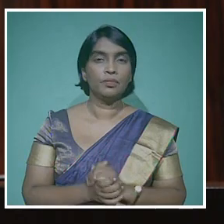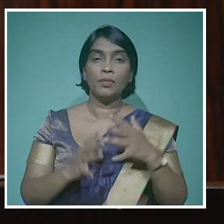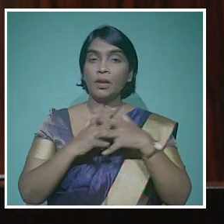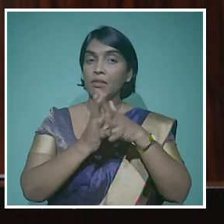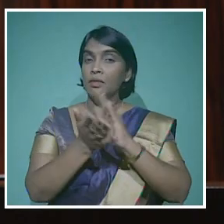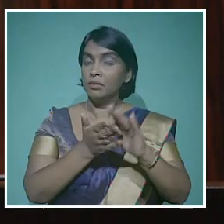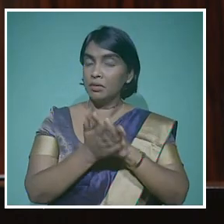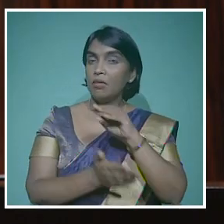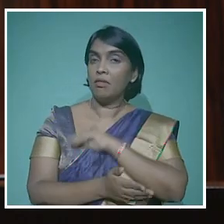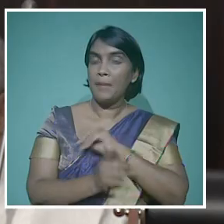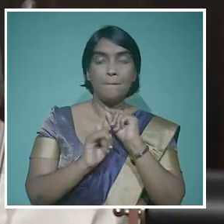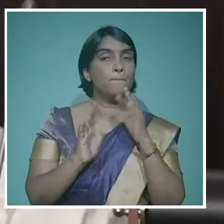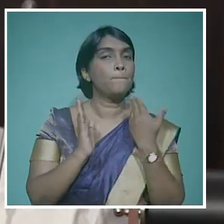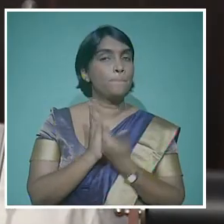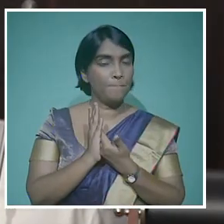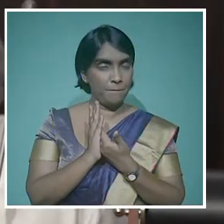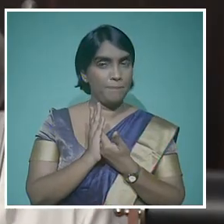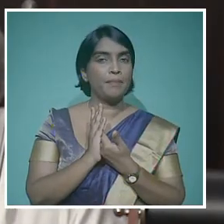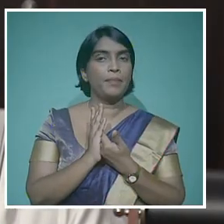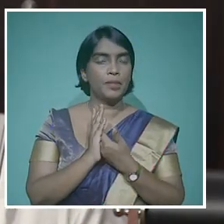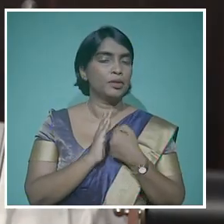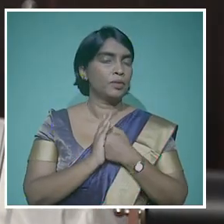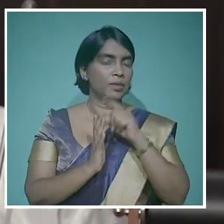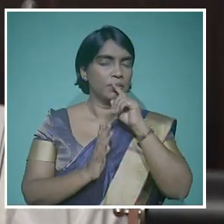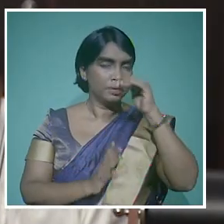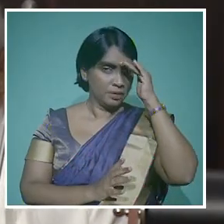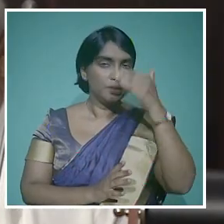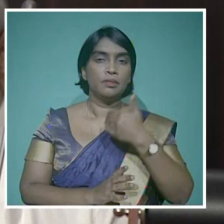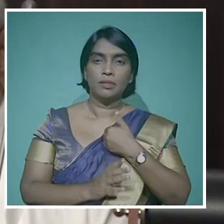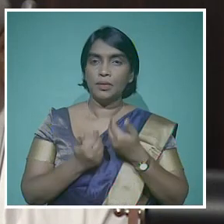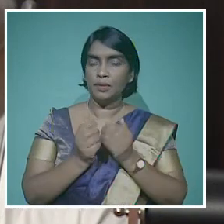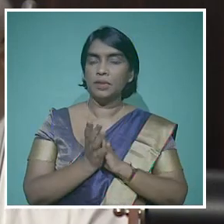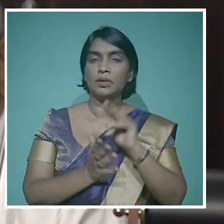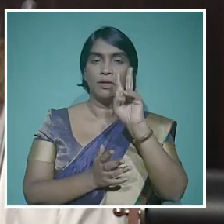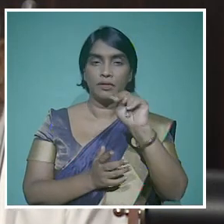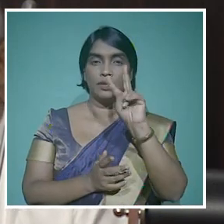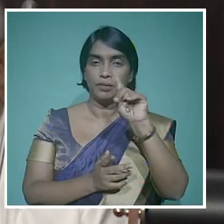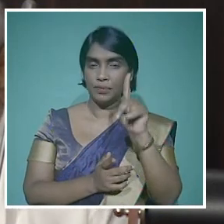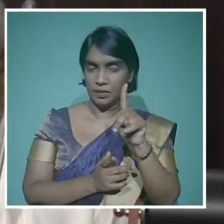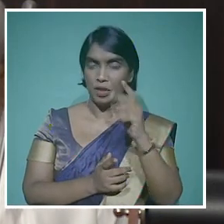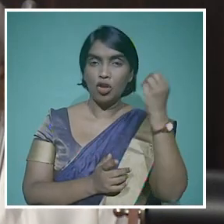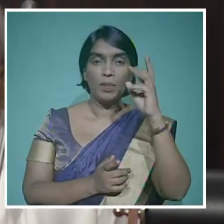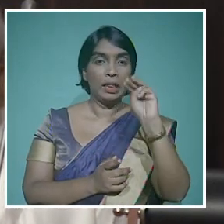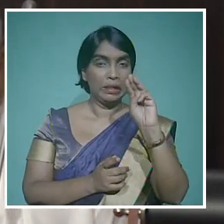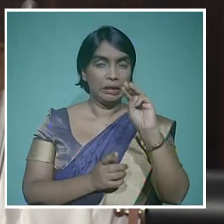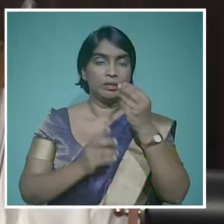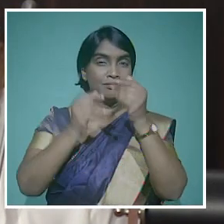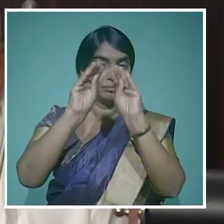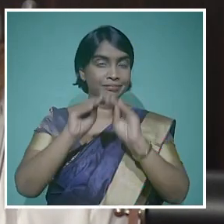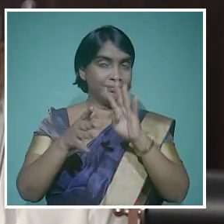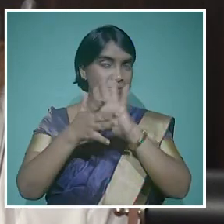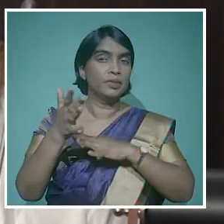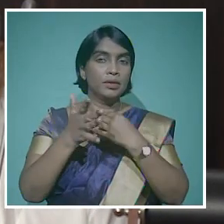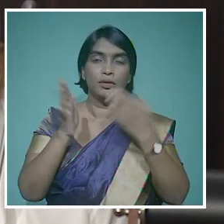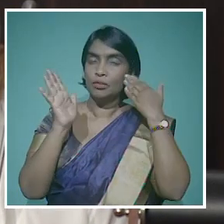සුභසාධක ප්‍රතිලාභී ප්‍රතිපත්තිය ගරු කථානායකතුමනි මා විසින් 2021 අංක 30 දාන විසර්ජන 50